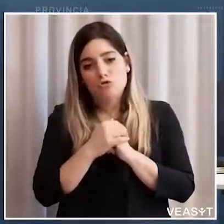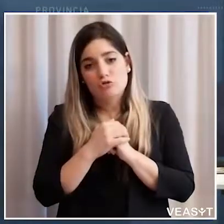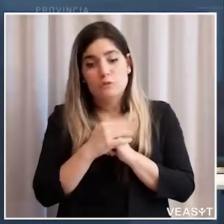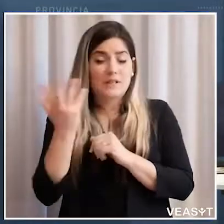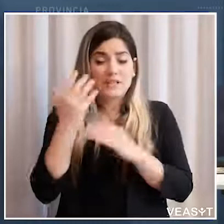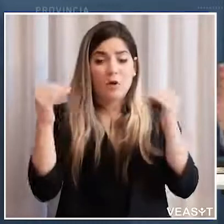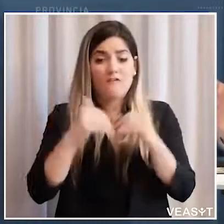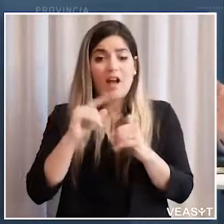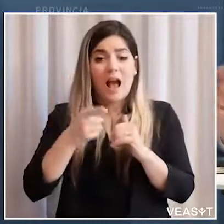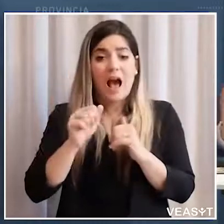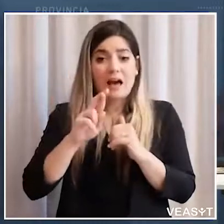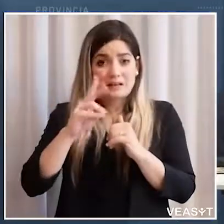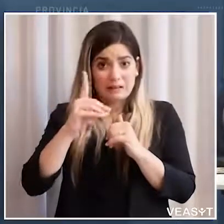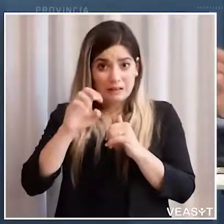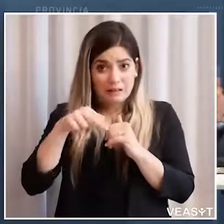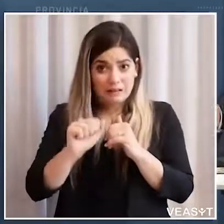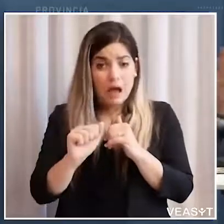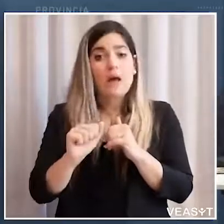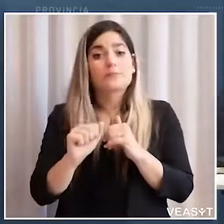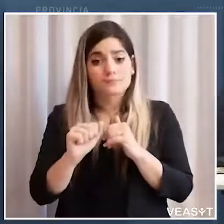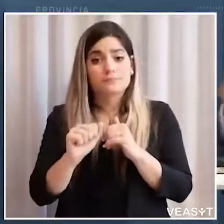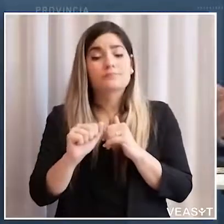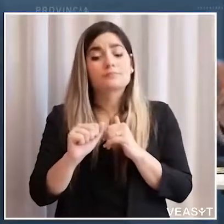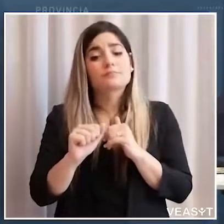quelli seo logici per esempio valgadena vengono